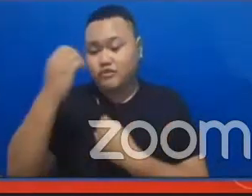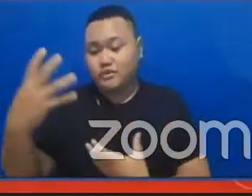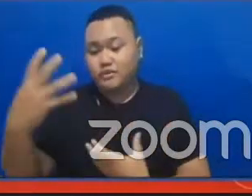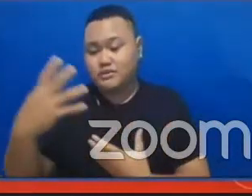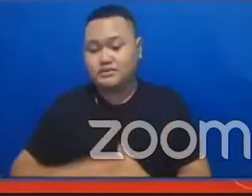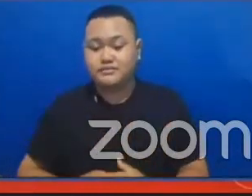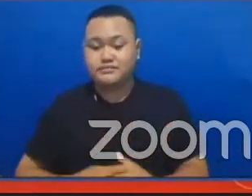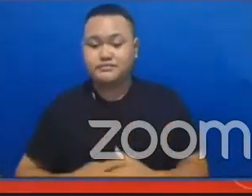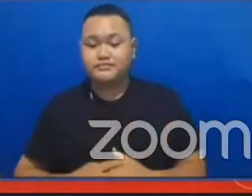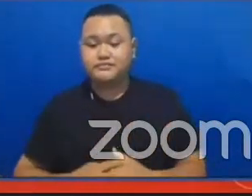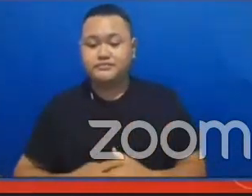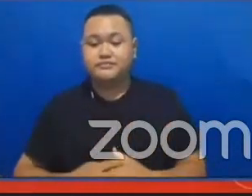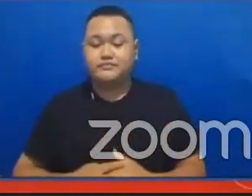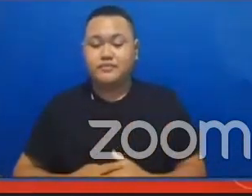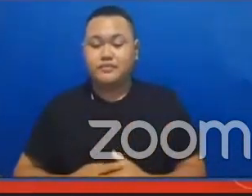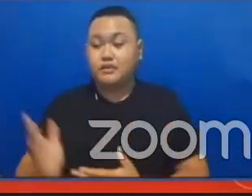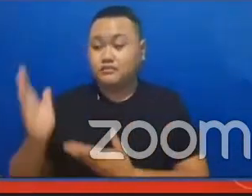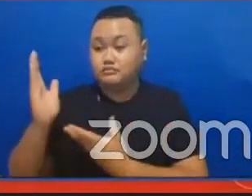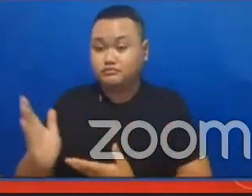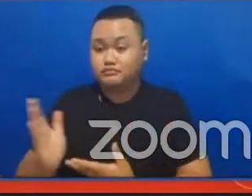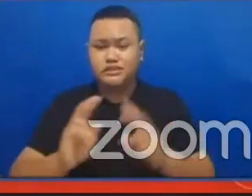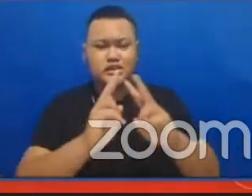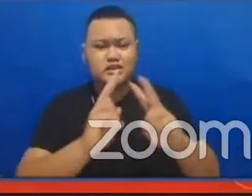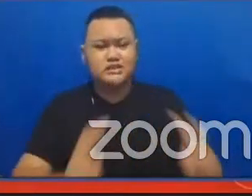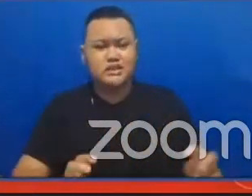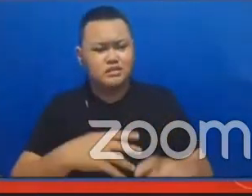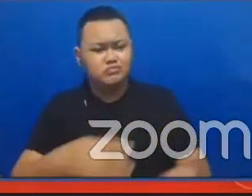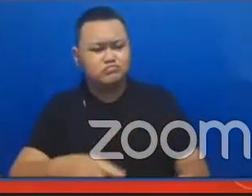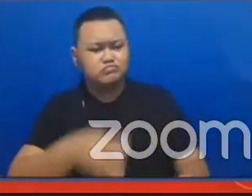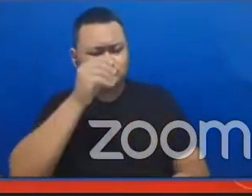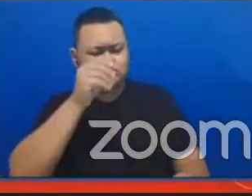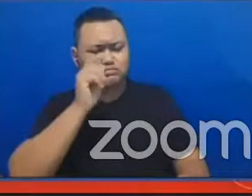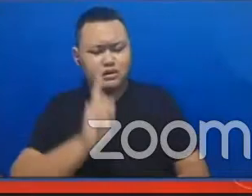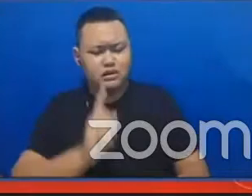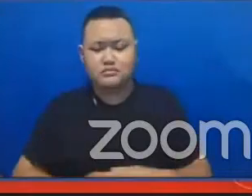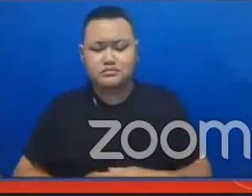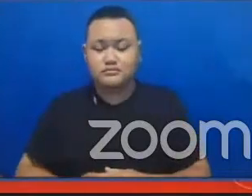riset yang saya temukan, yang kami temukan di